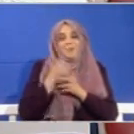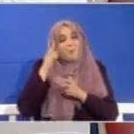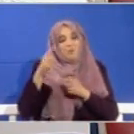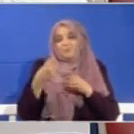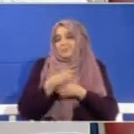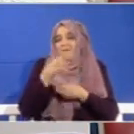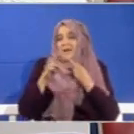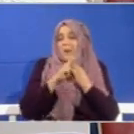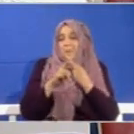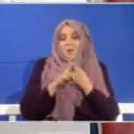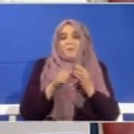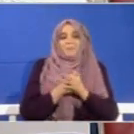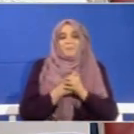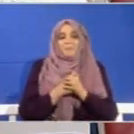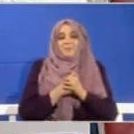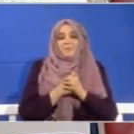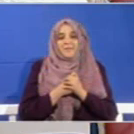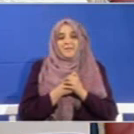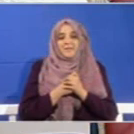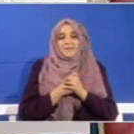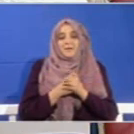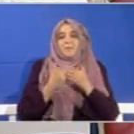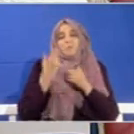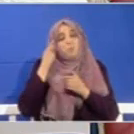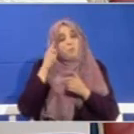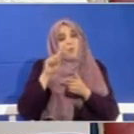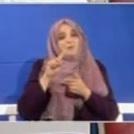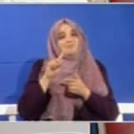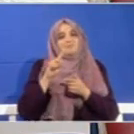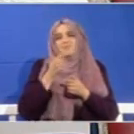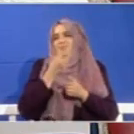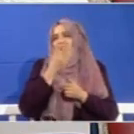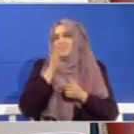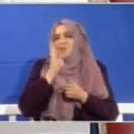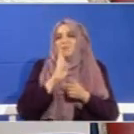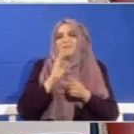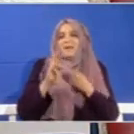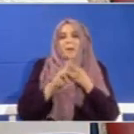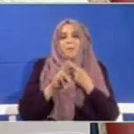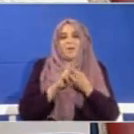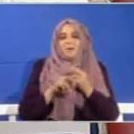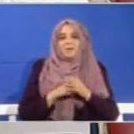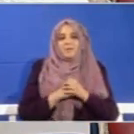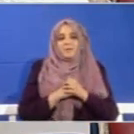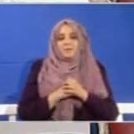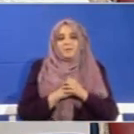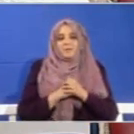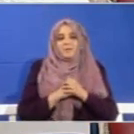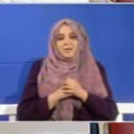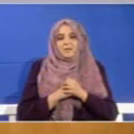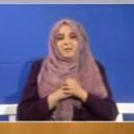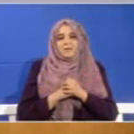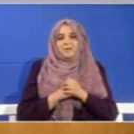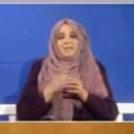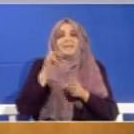هاته الكلمات الطيبات المباركات والإجابة عن هاته الأسئلة شيخنا زوجة هذه نقولها وهل جزاء الإحسان